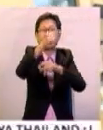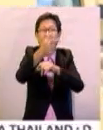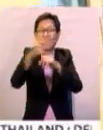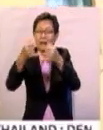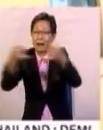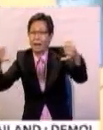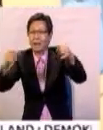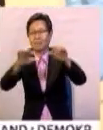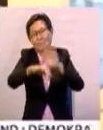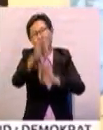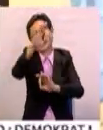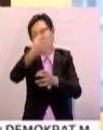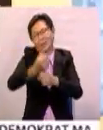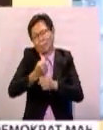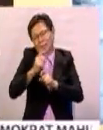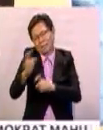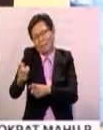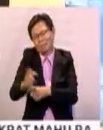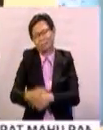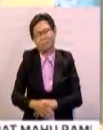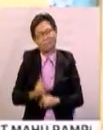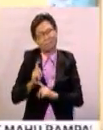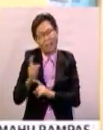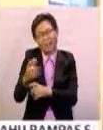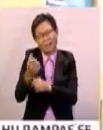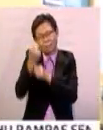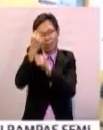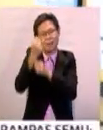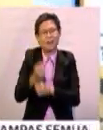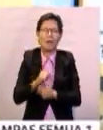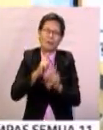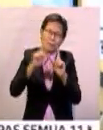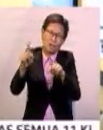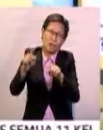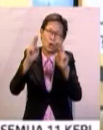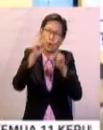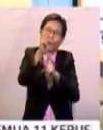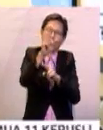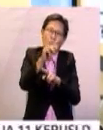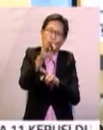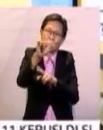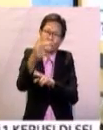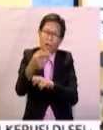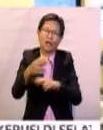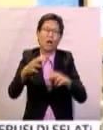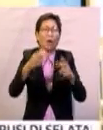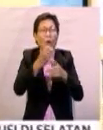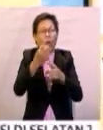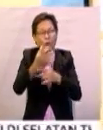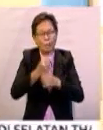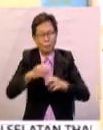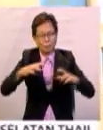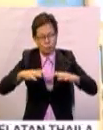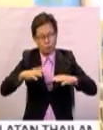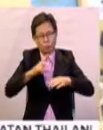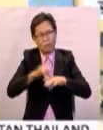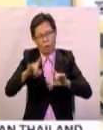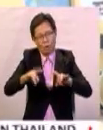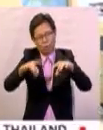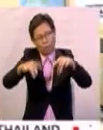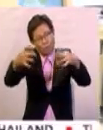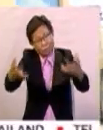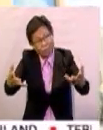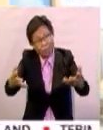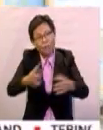terpilih, dia akan dapat hadiah kan. Antaranya dapat pergi umrah, dapat pergi bercuti ke Australia. Lepas